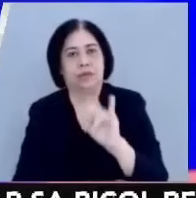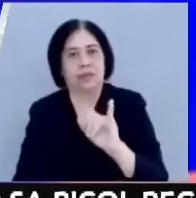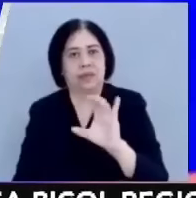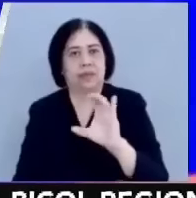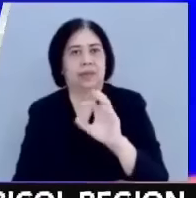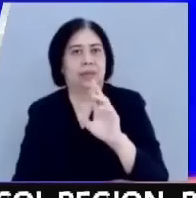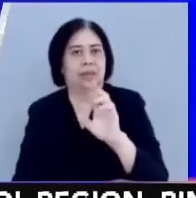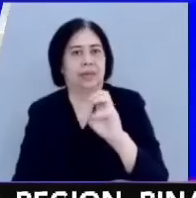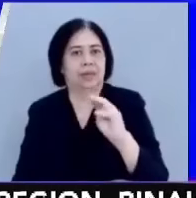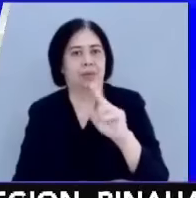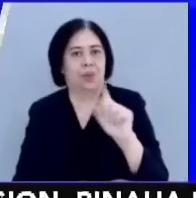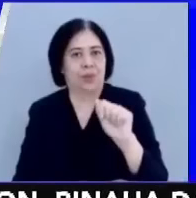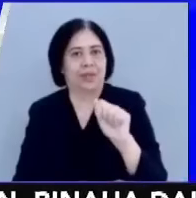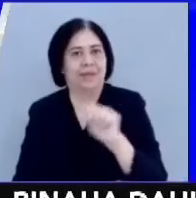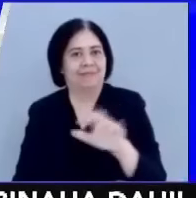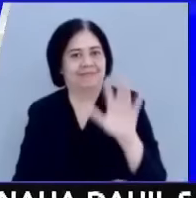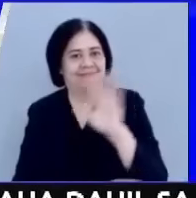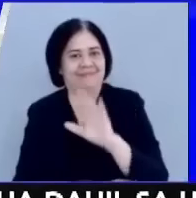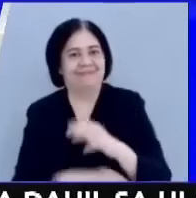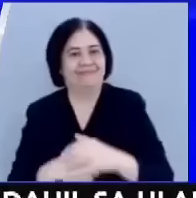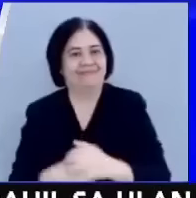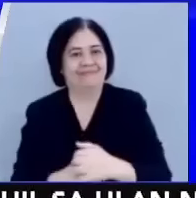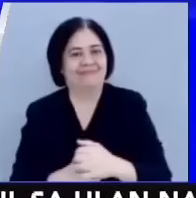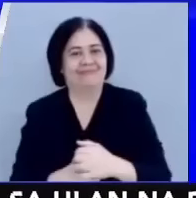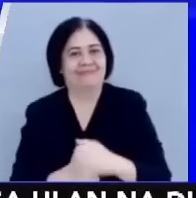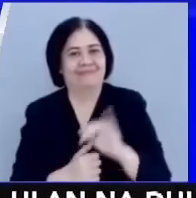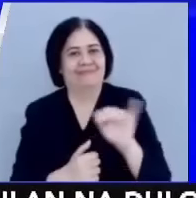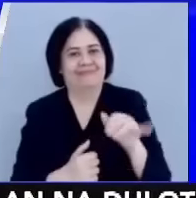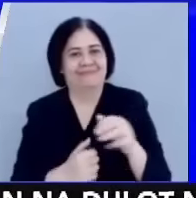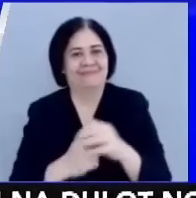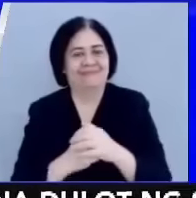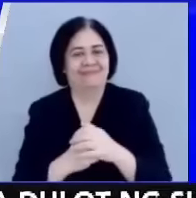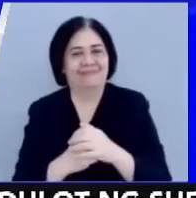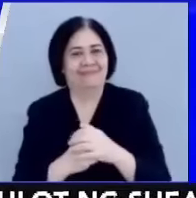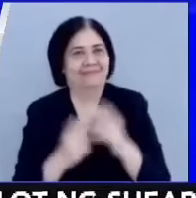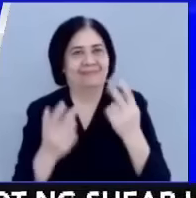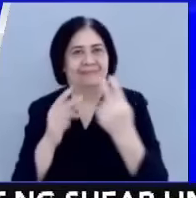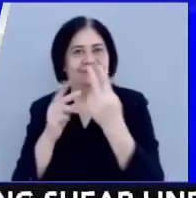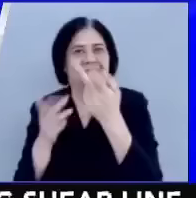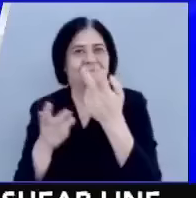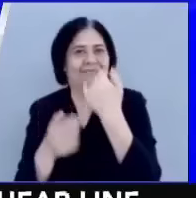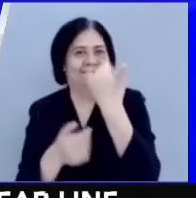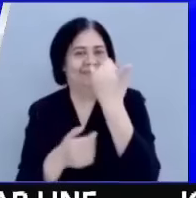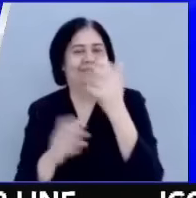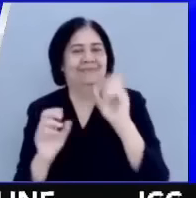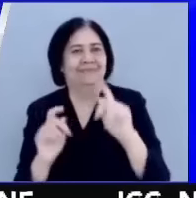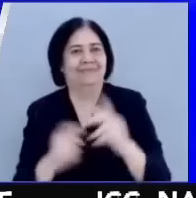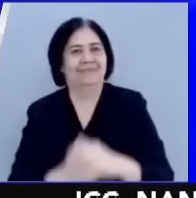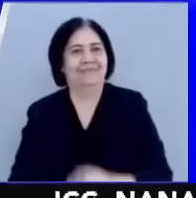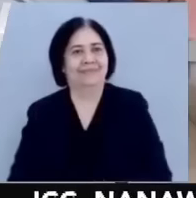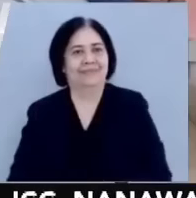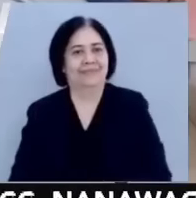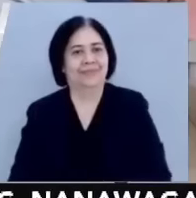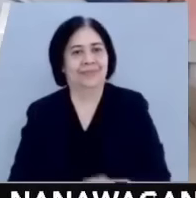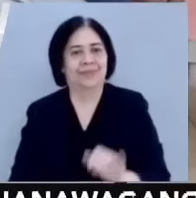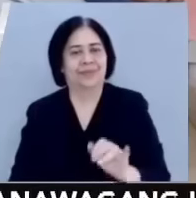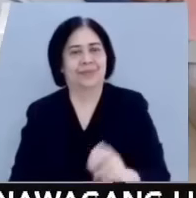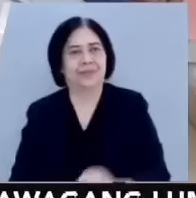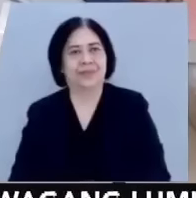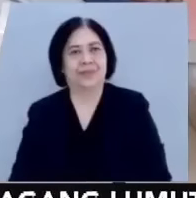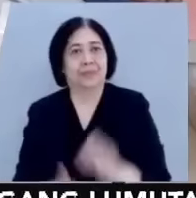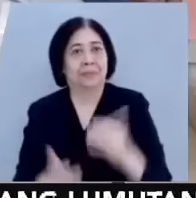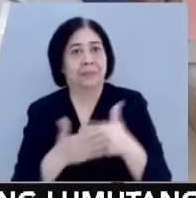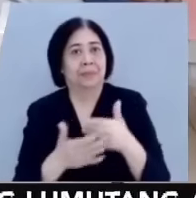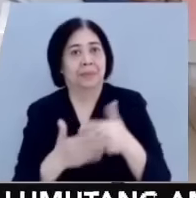secretary Magandang umaga Magandang umaga sa lahat sa ba camera Magandang umaga unahin po natin yung Pogo eh Malapit na ang deadline para